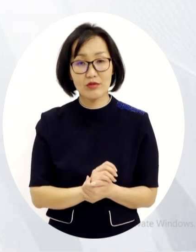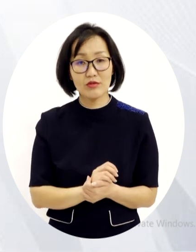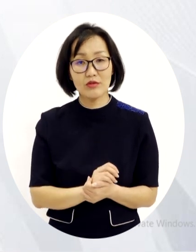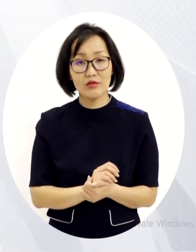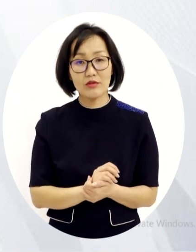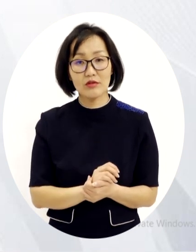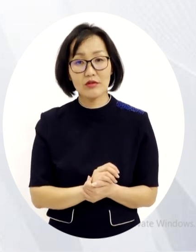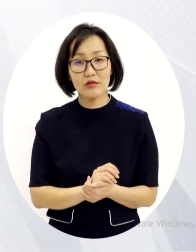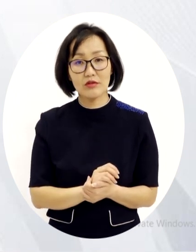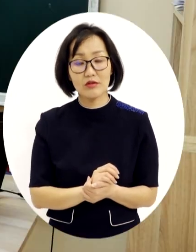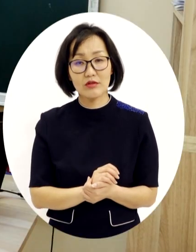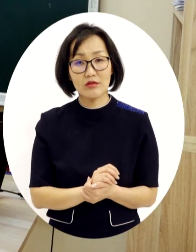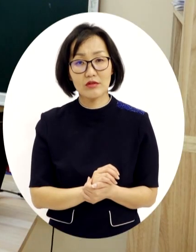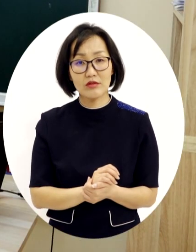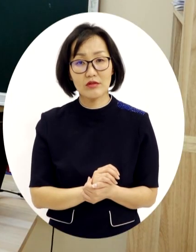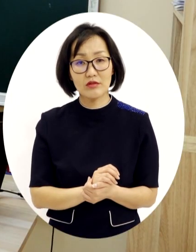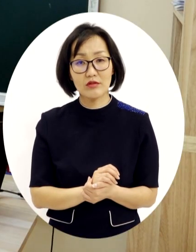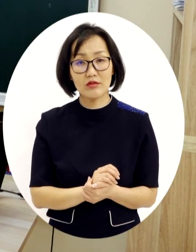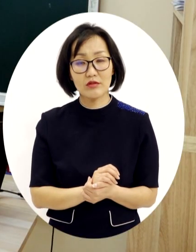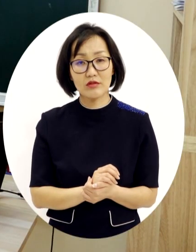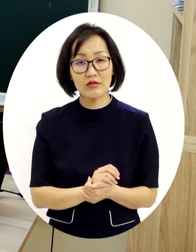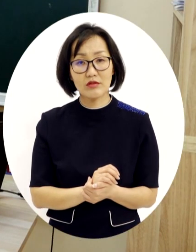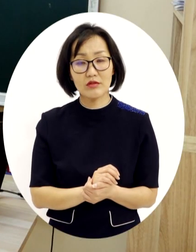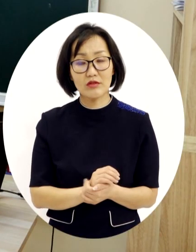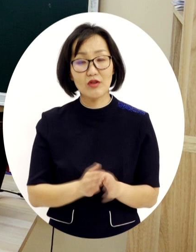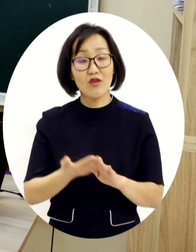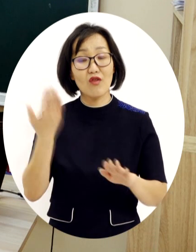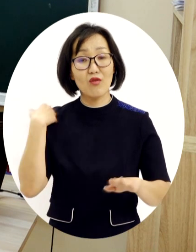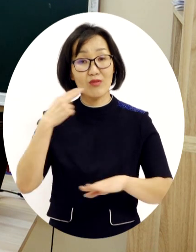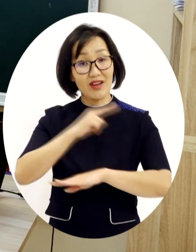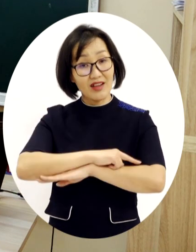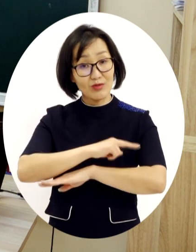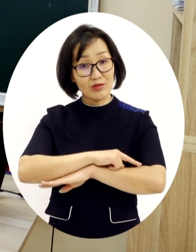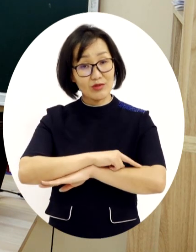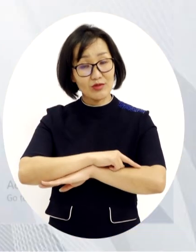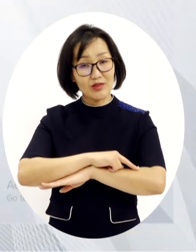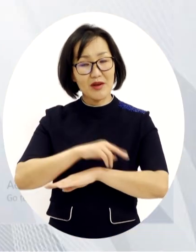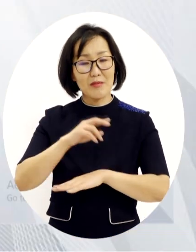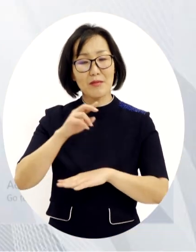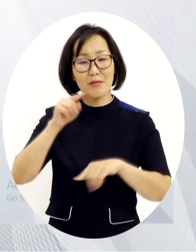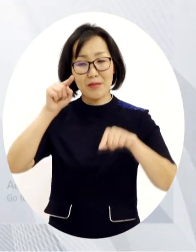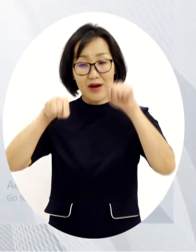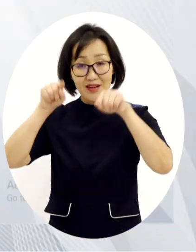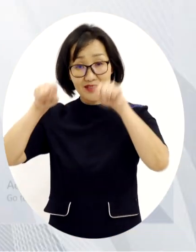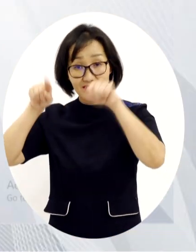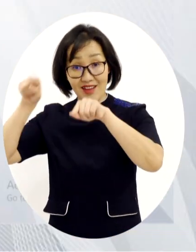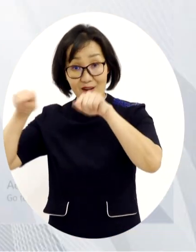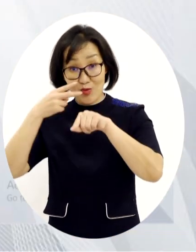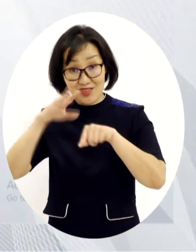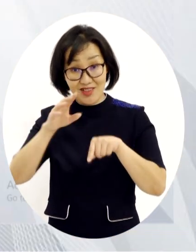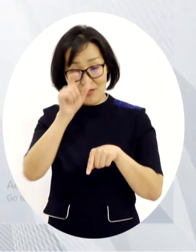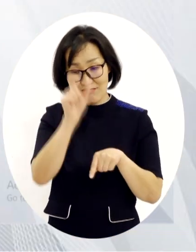25% байна. За мөн өмнөх ангиудад багнан диаграм үзсэн.